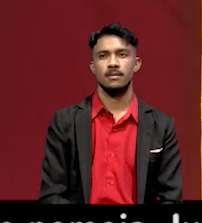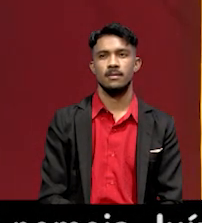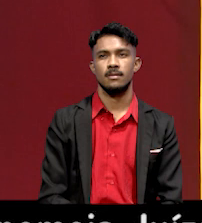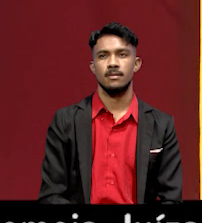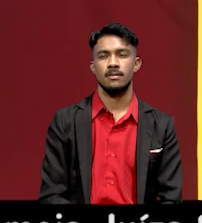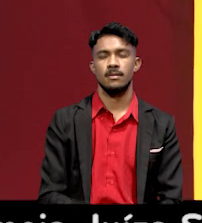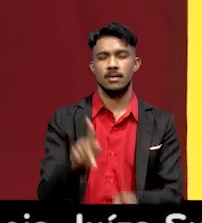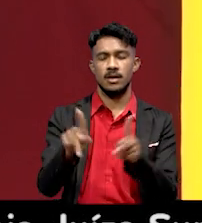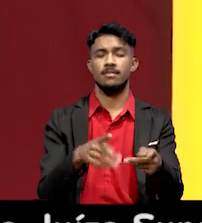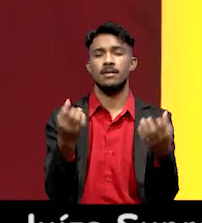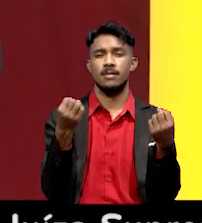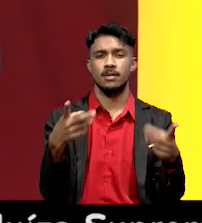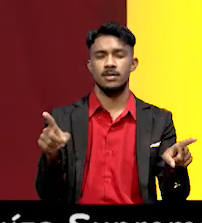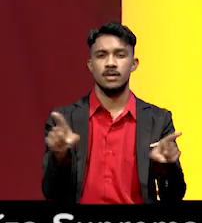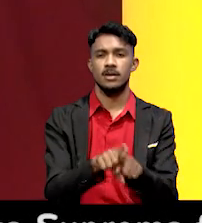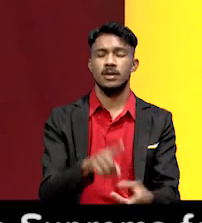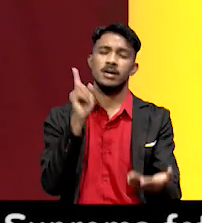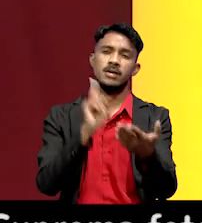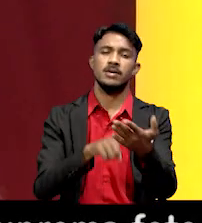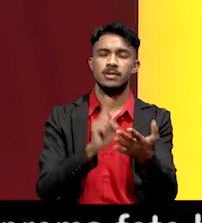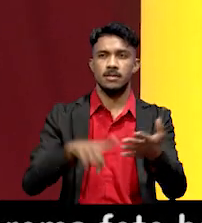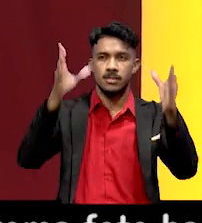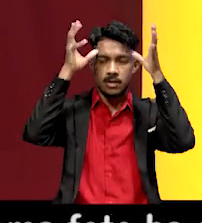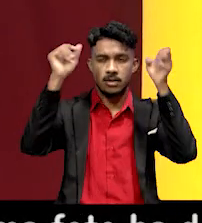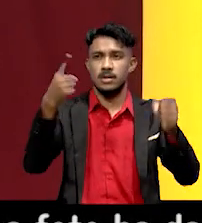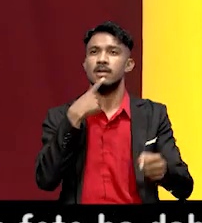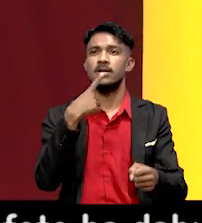Ema bara mos kritika presidente dan